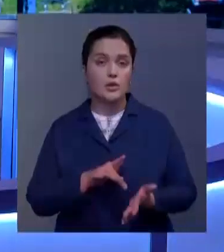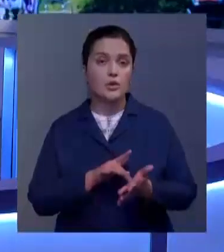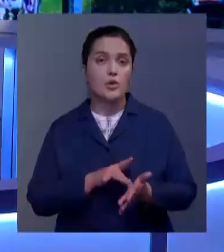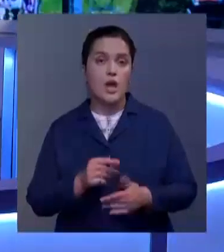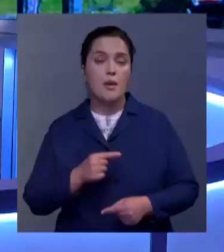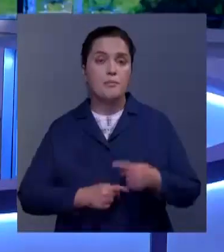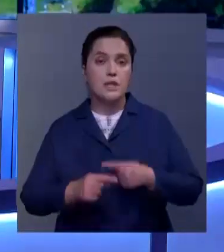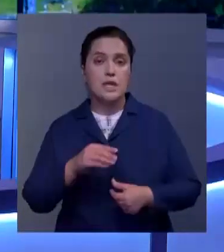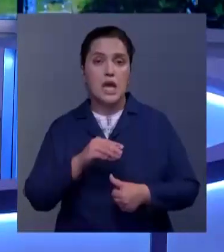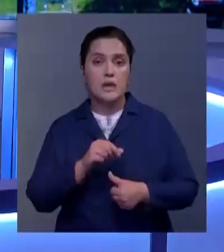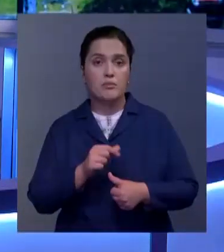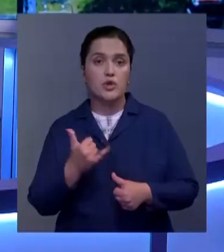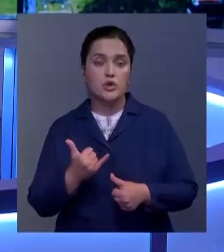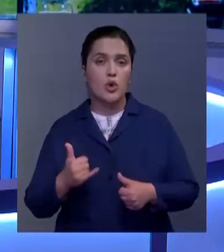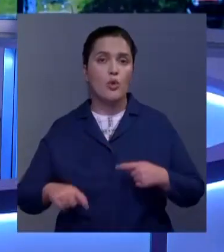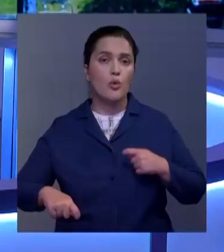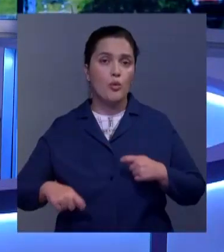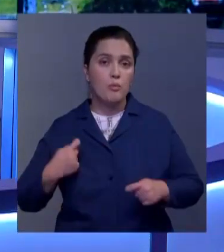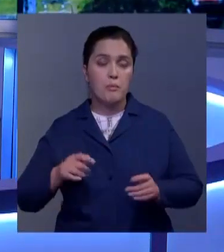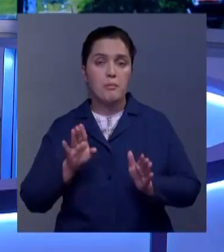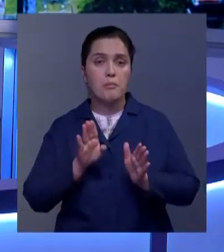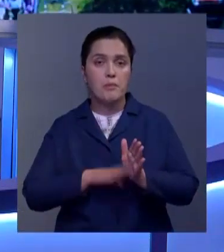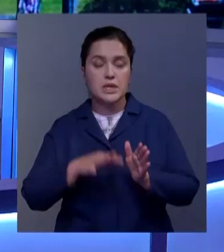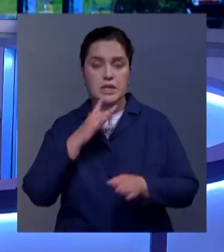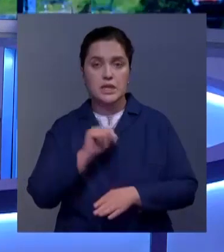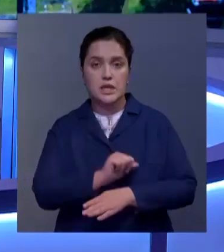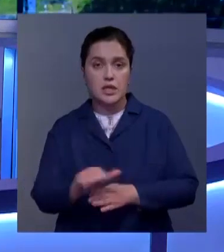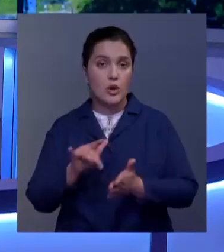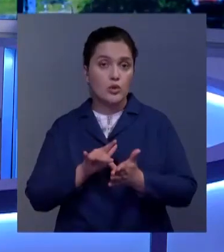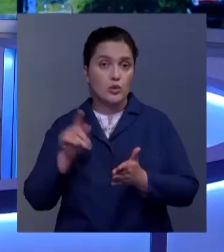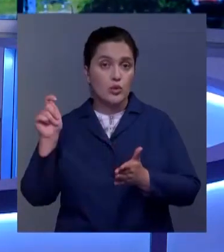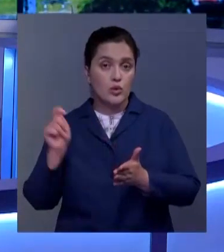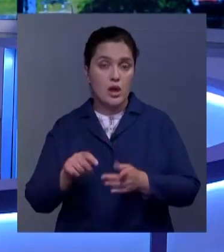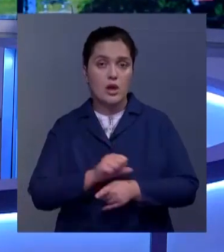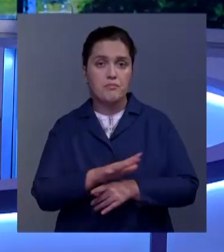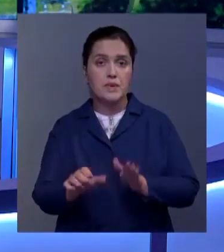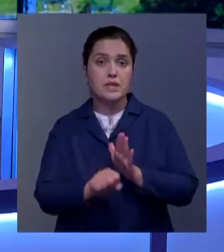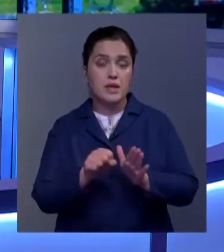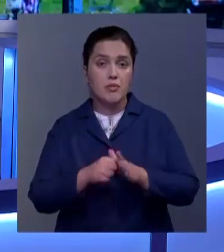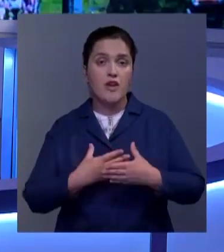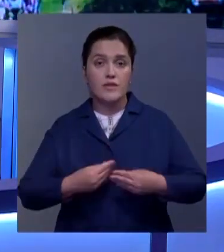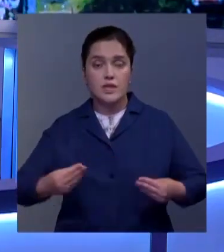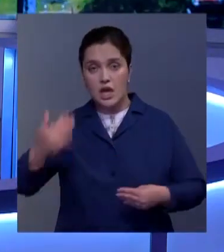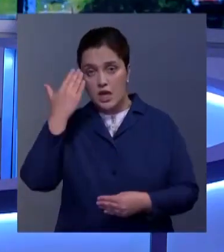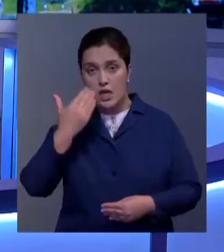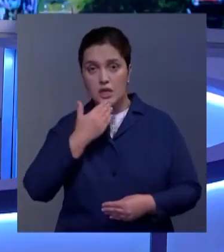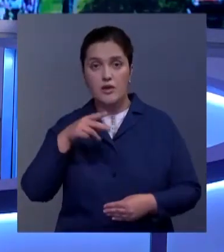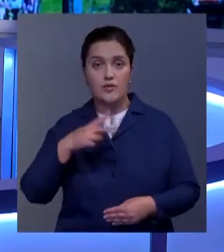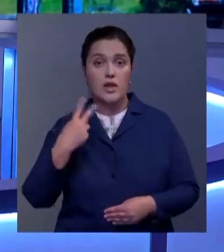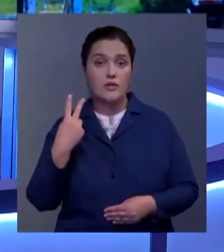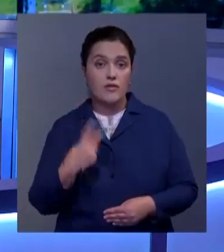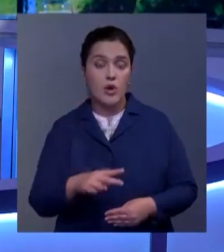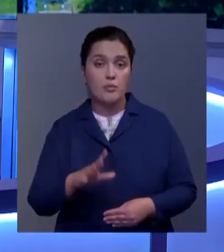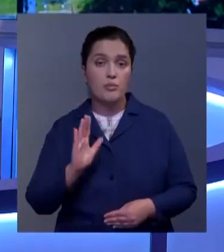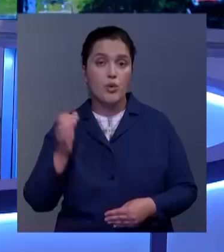Турбизнес Армении продолжает терпеть убытки без иностранных туристов. Коронавирус испортил зимний, весенний и летний сезоны 2020-го и,